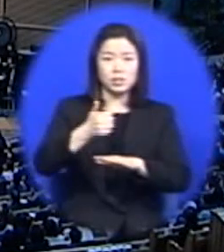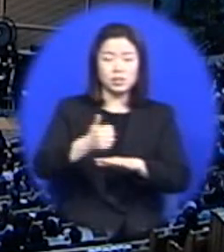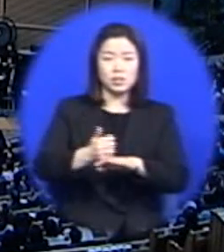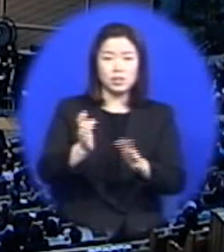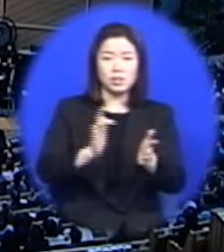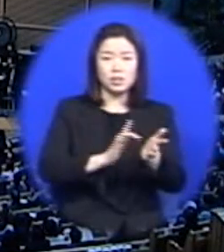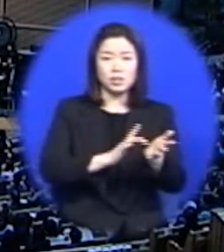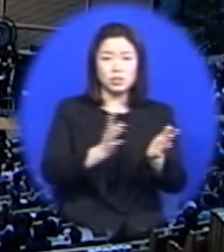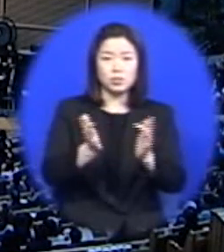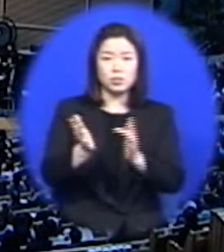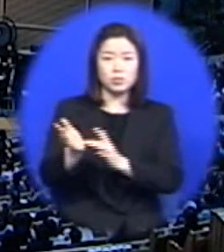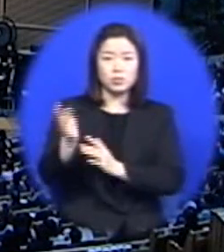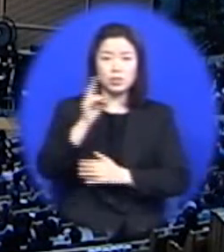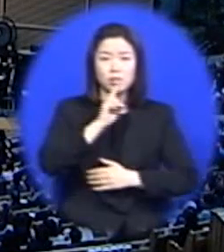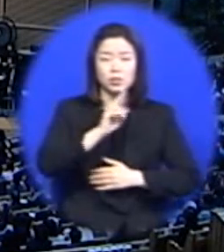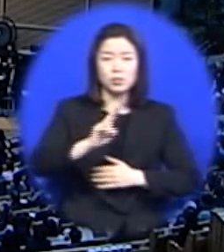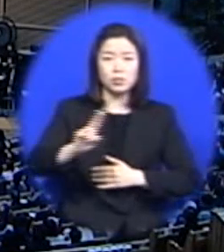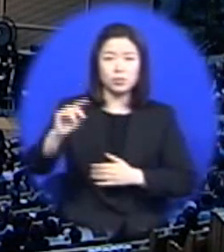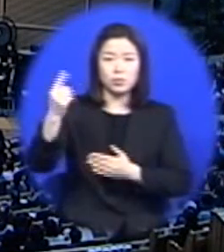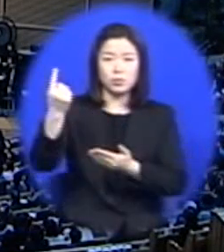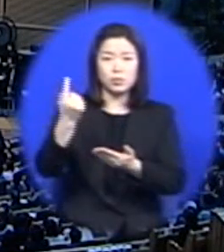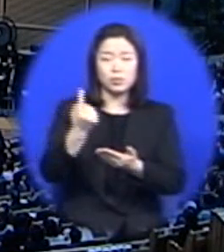왕이신 예수여